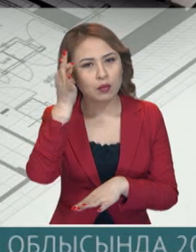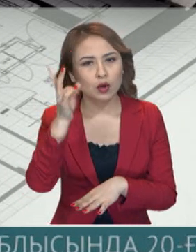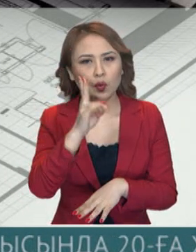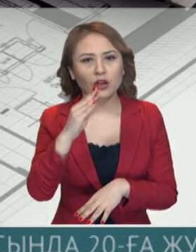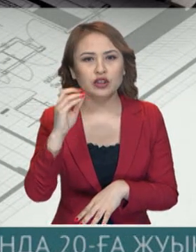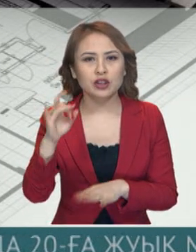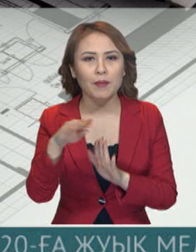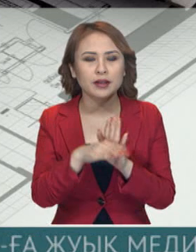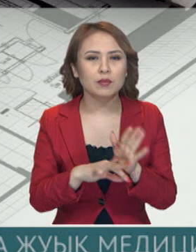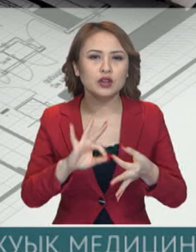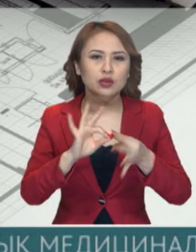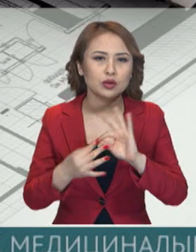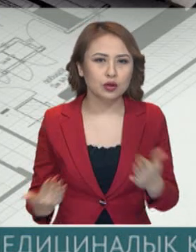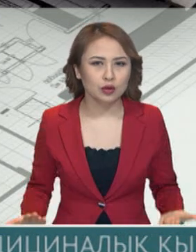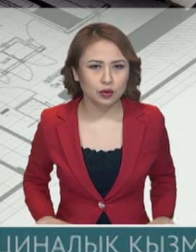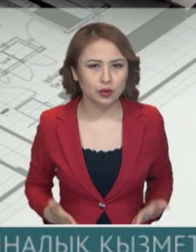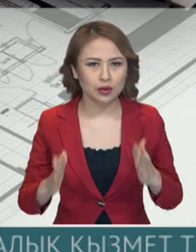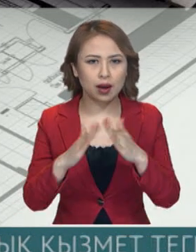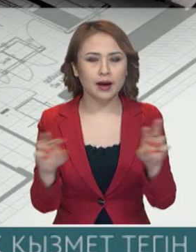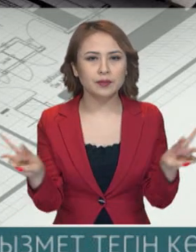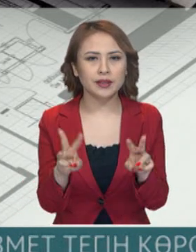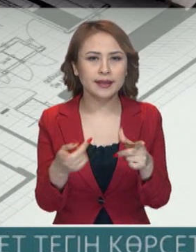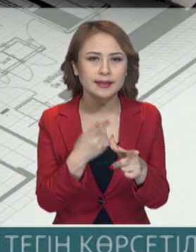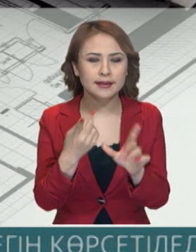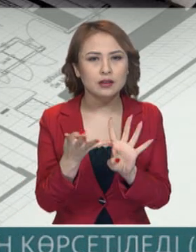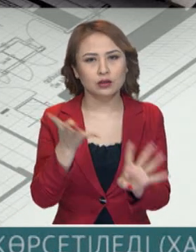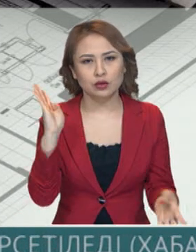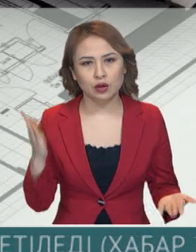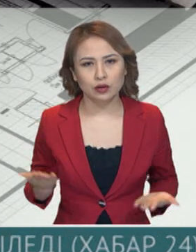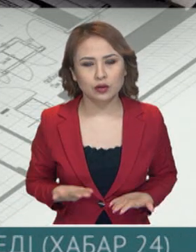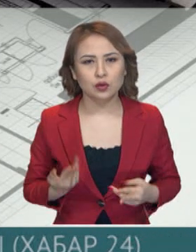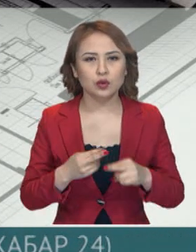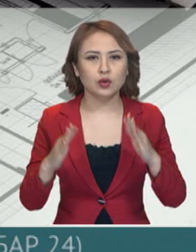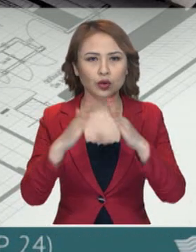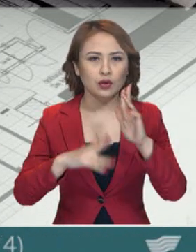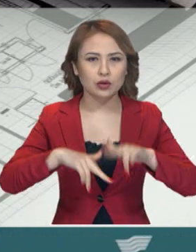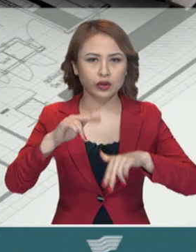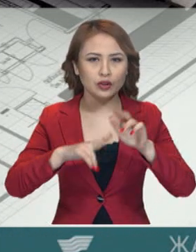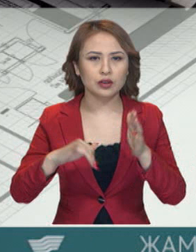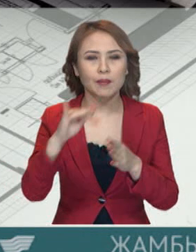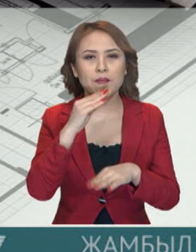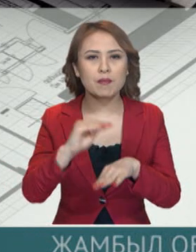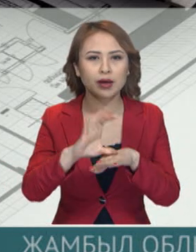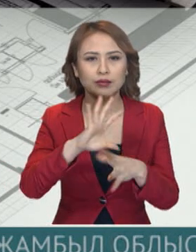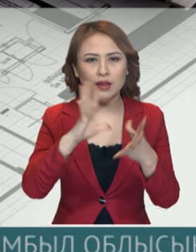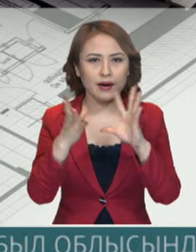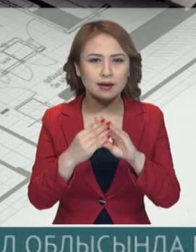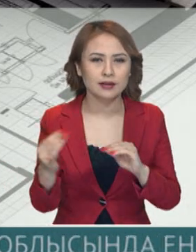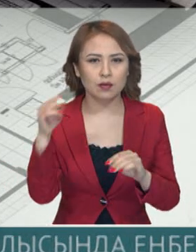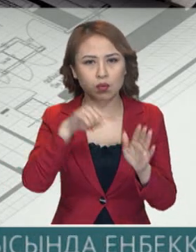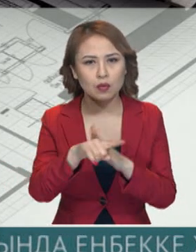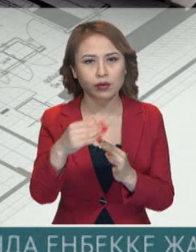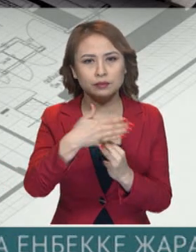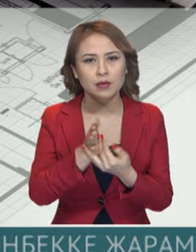осыдан бұрын нұрлы жер бағдарламасы бойынша тұрғын үйлер әкімдіктерде кезекте тұрғандар мен тұрғын үй құрылысы жинақ банкінің салымшыларының